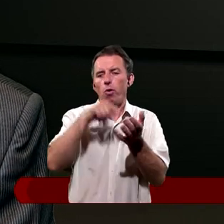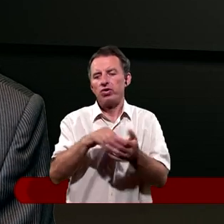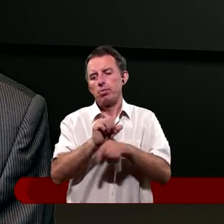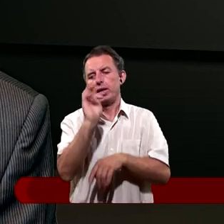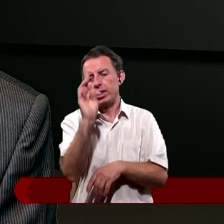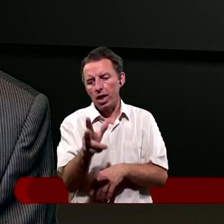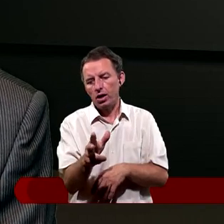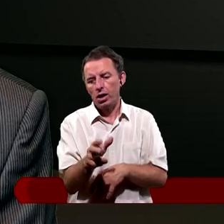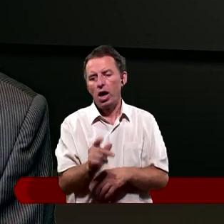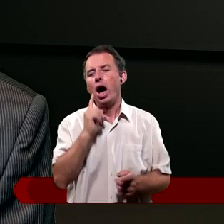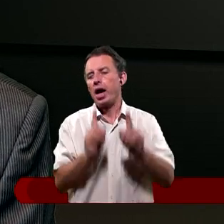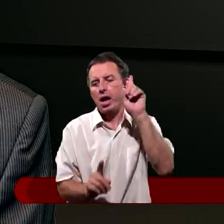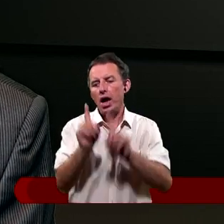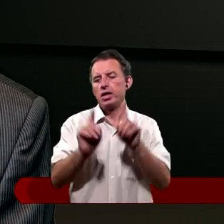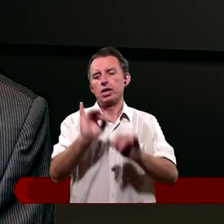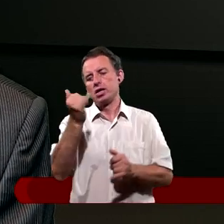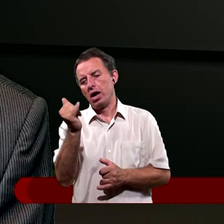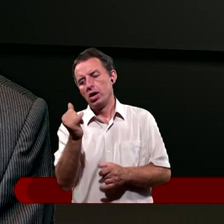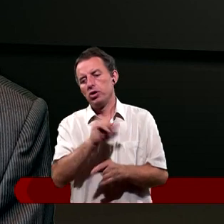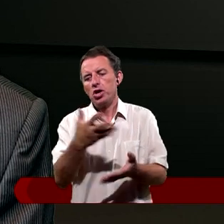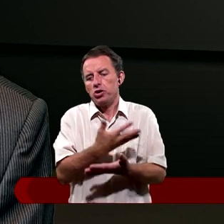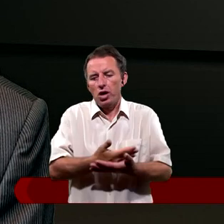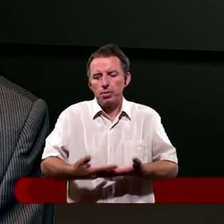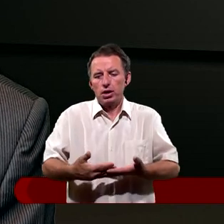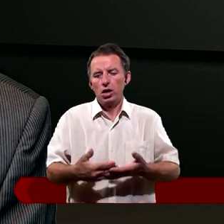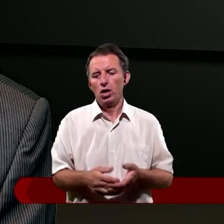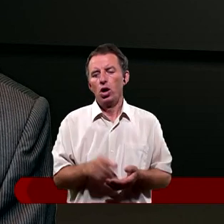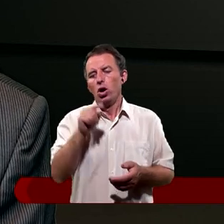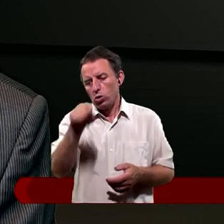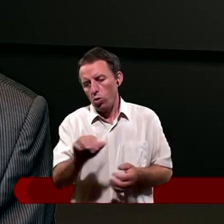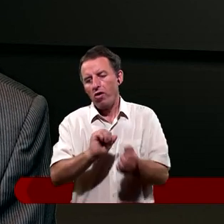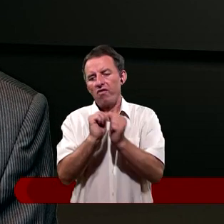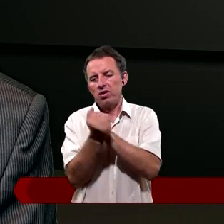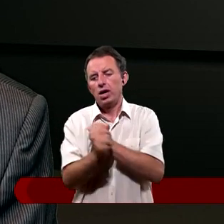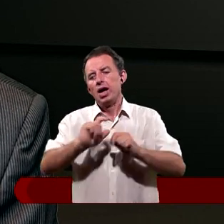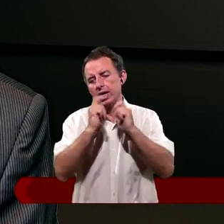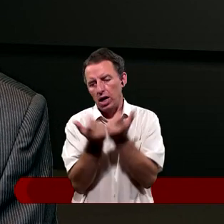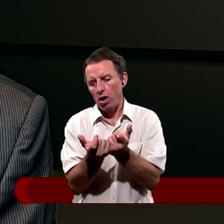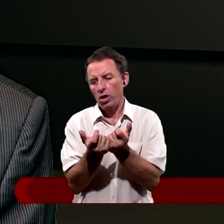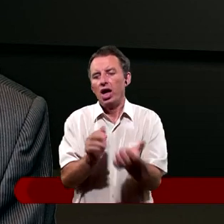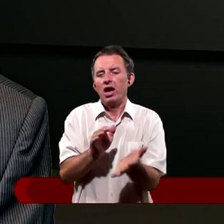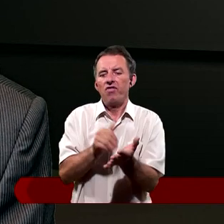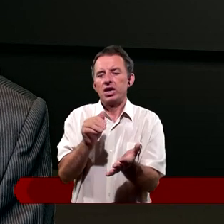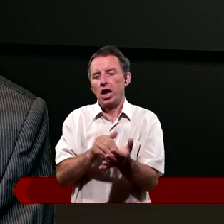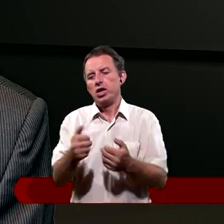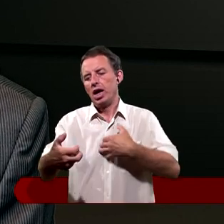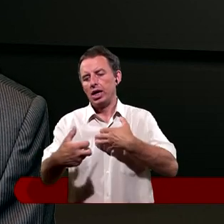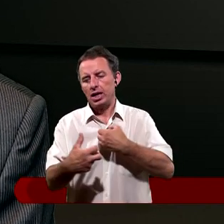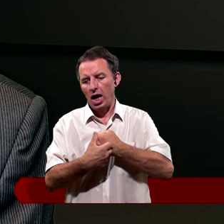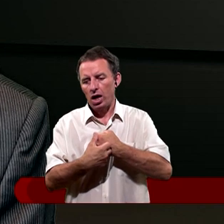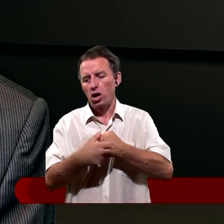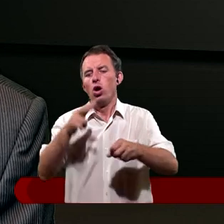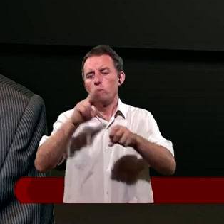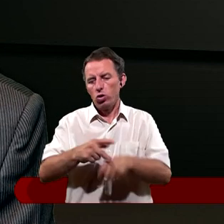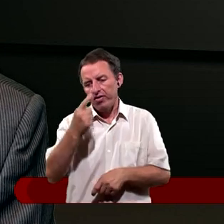być taki rajski jakiś, nieziemski, a tu są wymienione całkiem zwyczajne cechy,